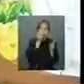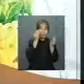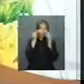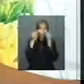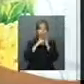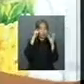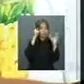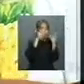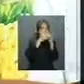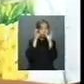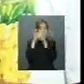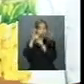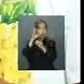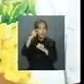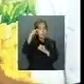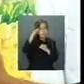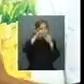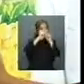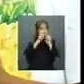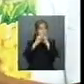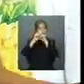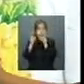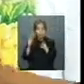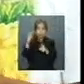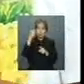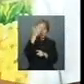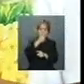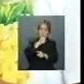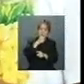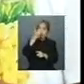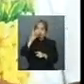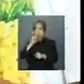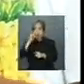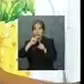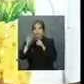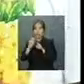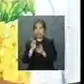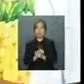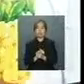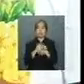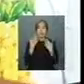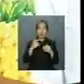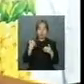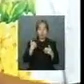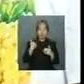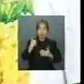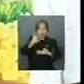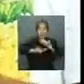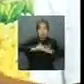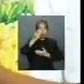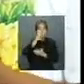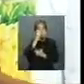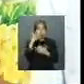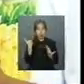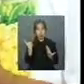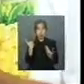ศิลปะของคนเหล่านั้นเนี่ยมองสูงมองต่ำมองมากมองน้อยแค่ไหนตลาดเป็นไงหรือว่ามองครีเอทมองเ